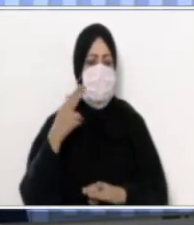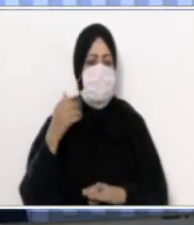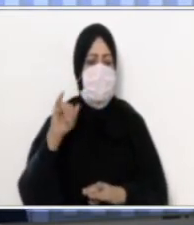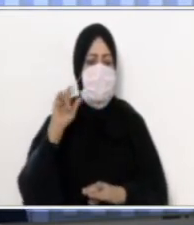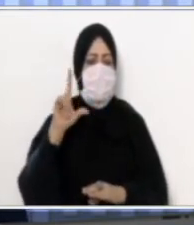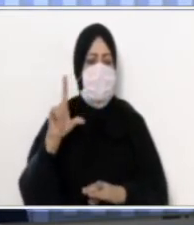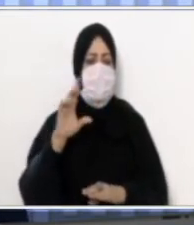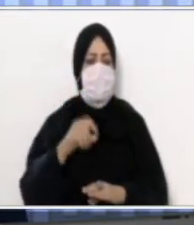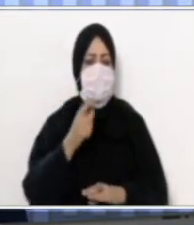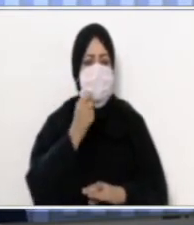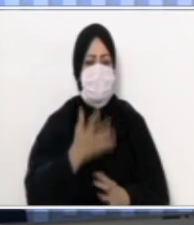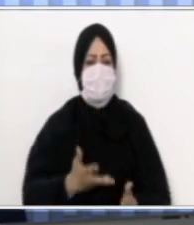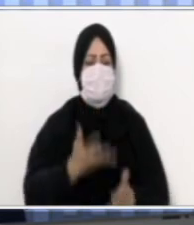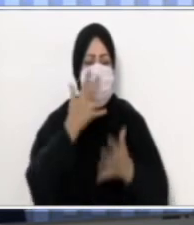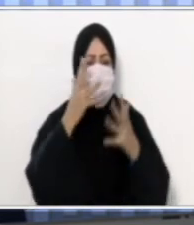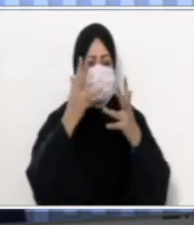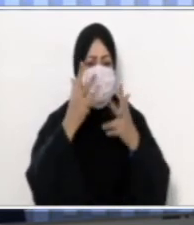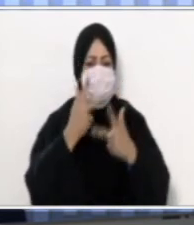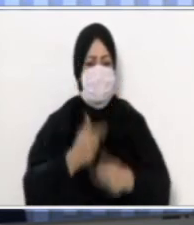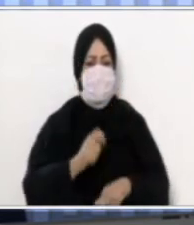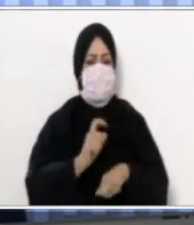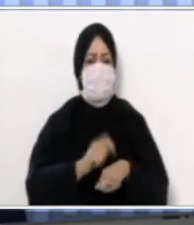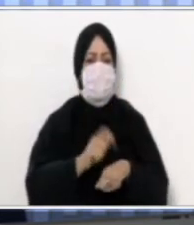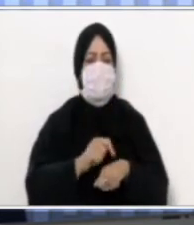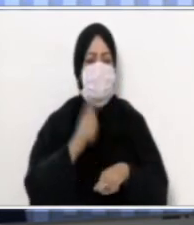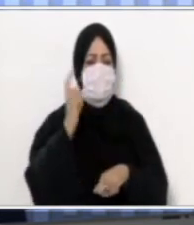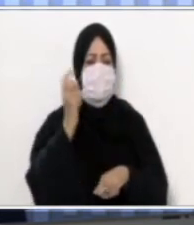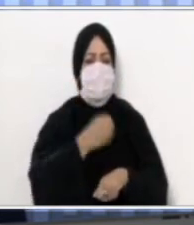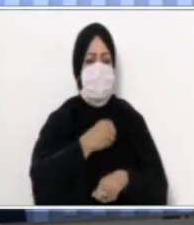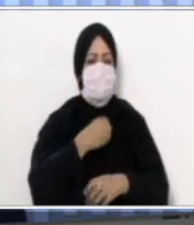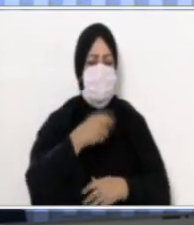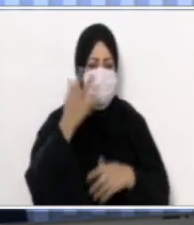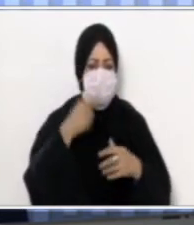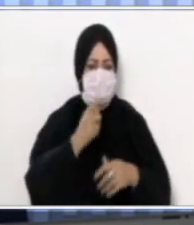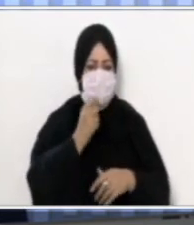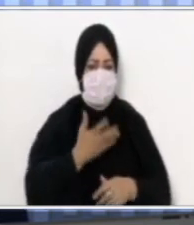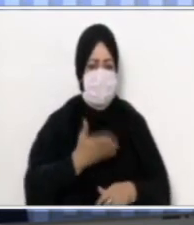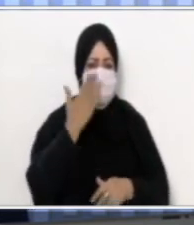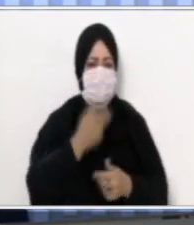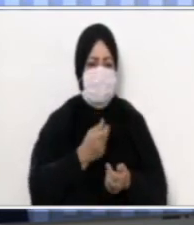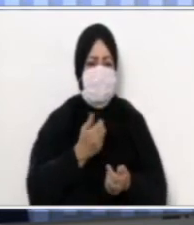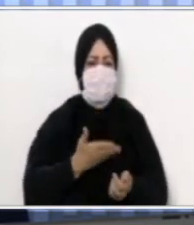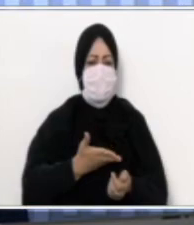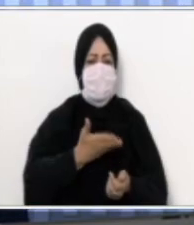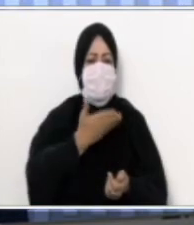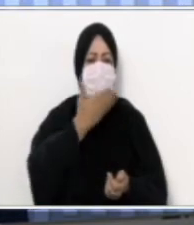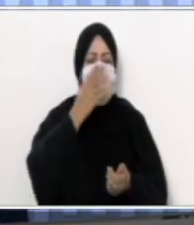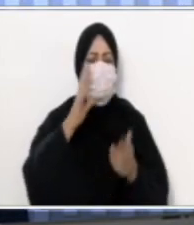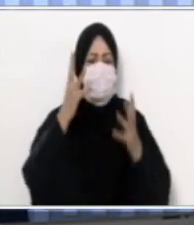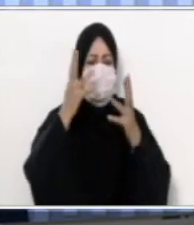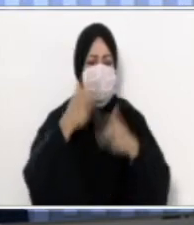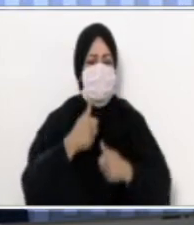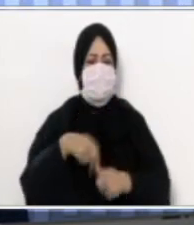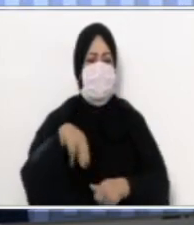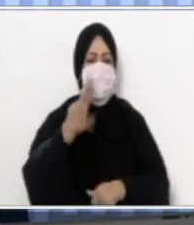متخصصا في القناة قال بأن اللي سكره 13 لا يصوم، وهذا